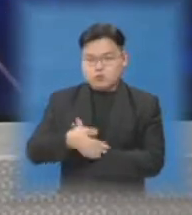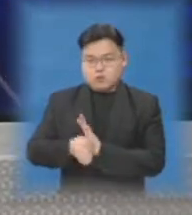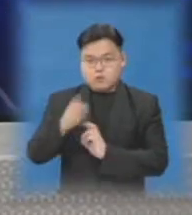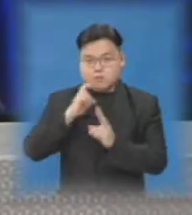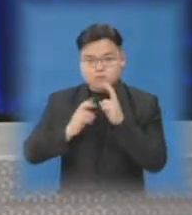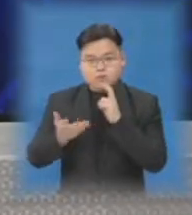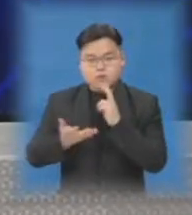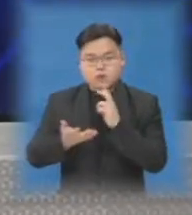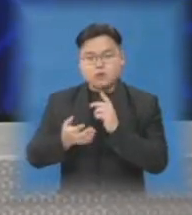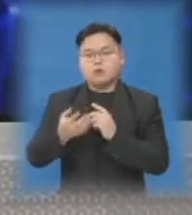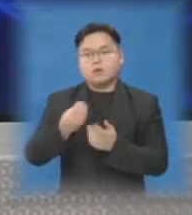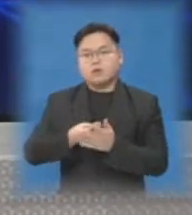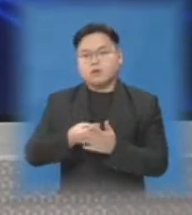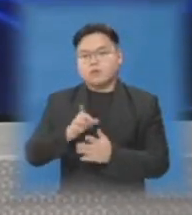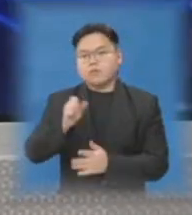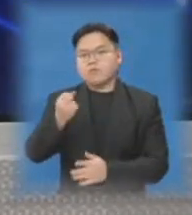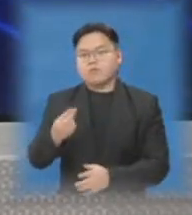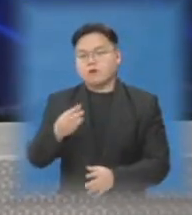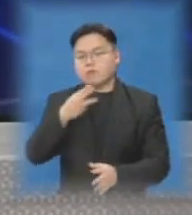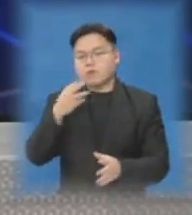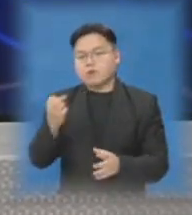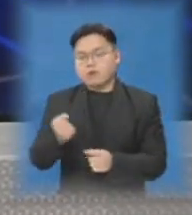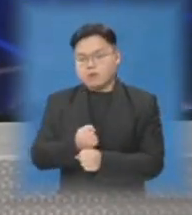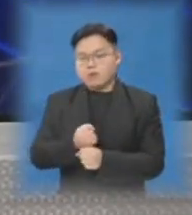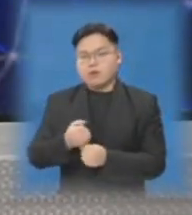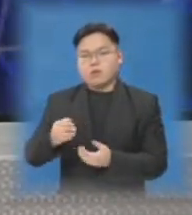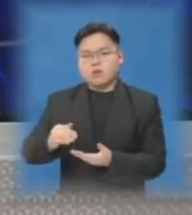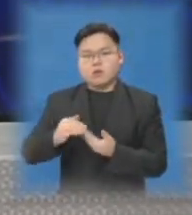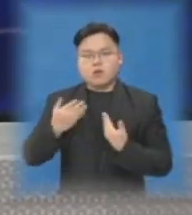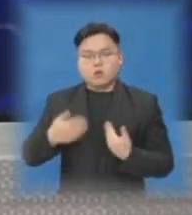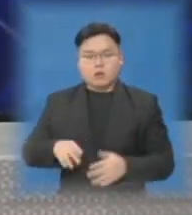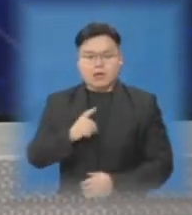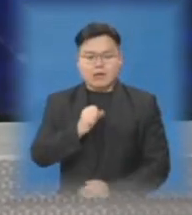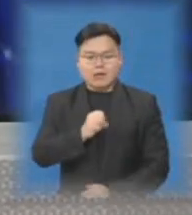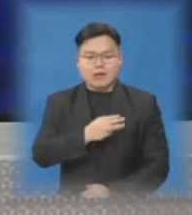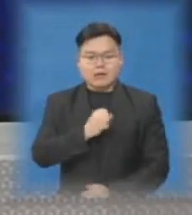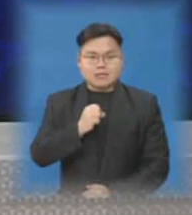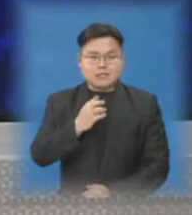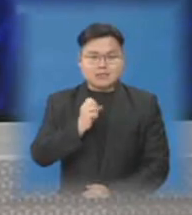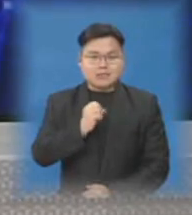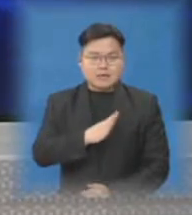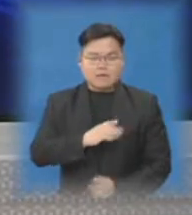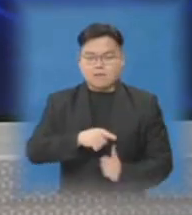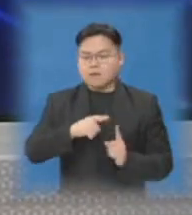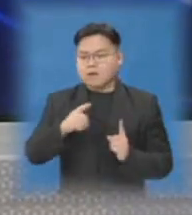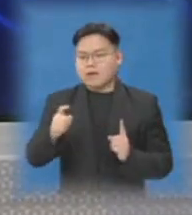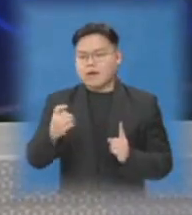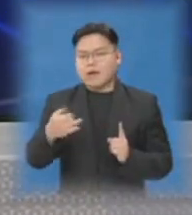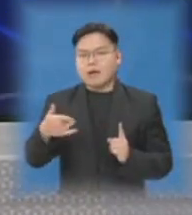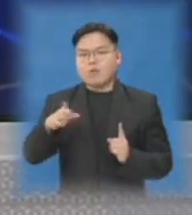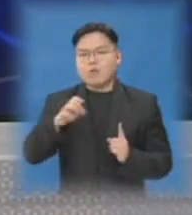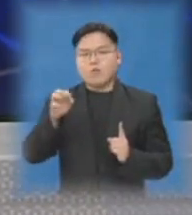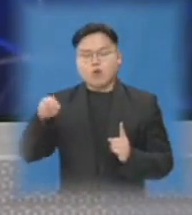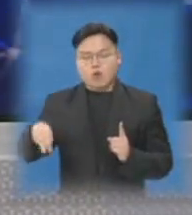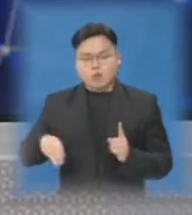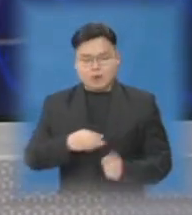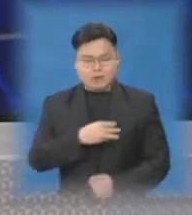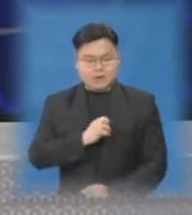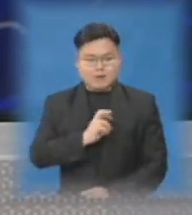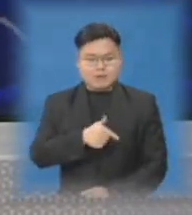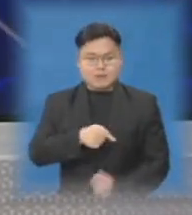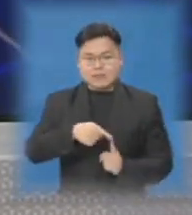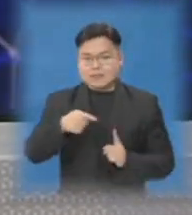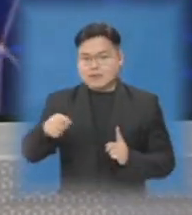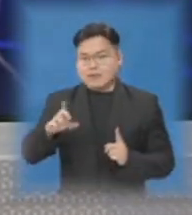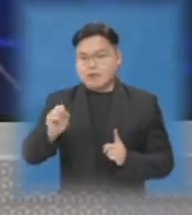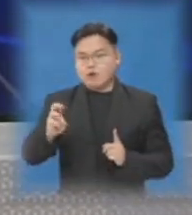байгаа асуудлын талаарх багц мэдээлэлтэй танилцлаа. Хашаатын цав уурхагаас Хавиргын бомбт чиглэлд Тамсаг 21-р талбайгаас Баян Өвшө